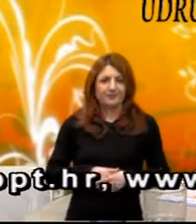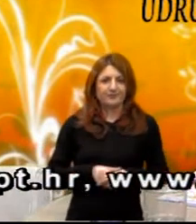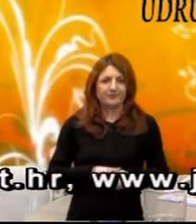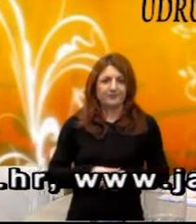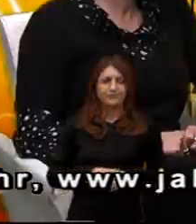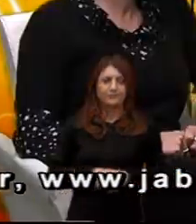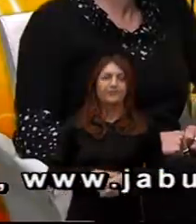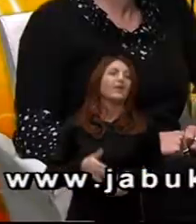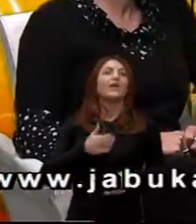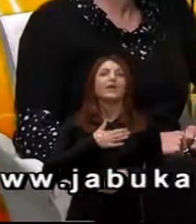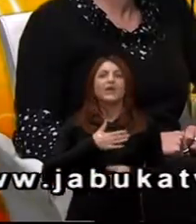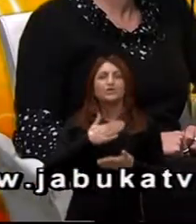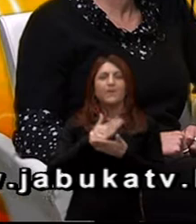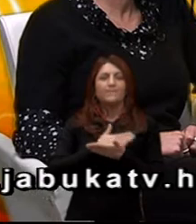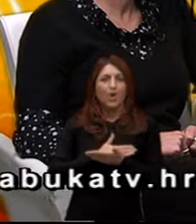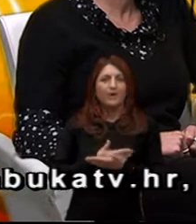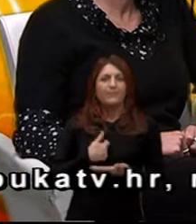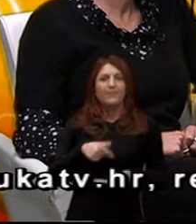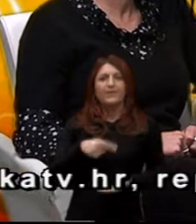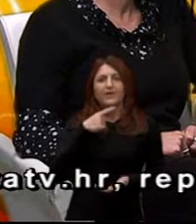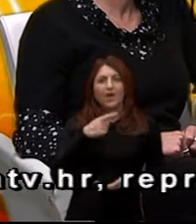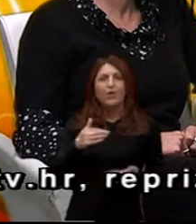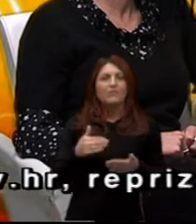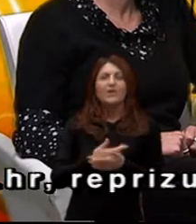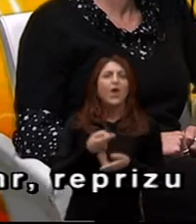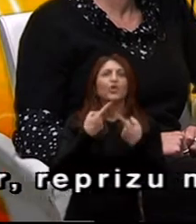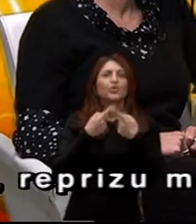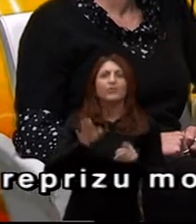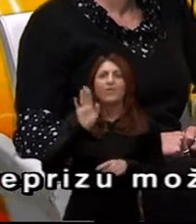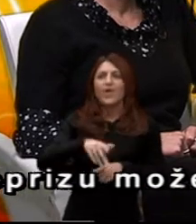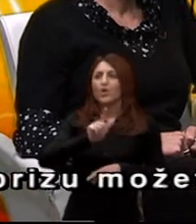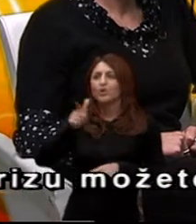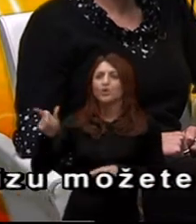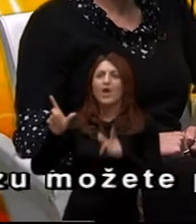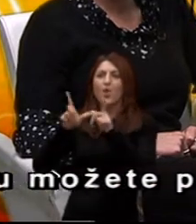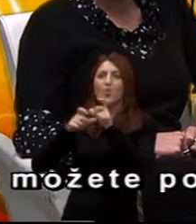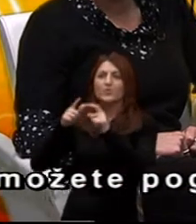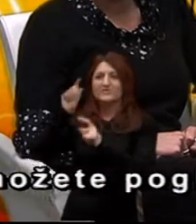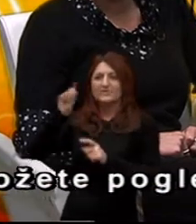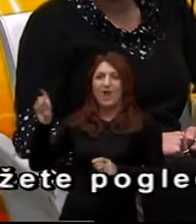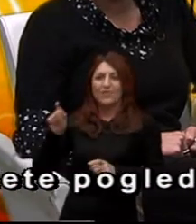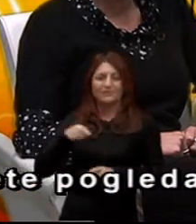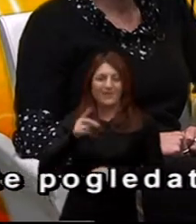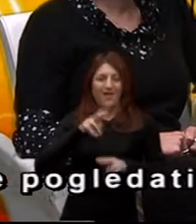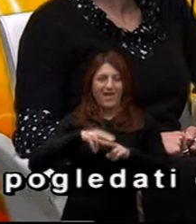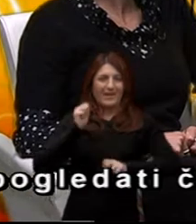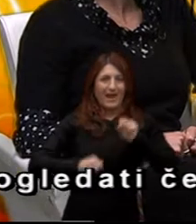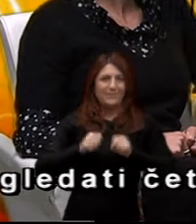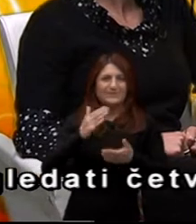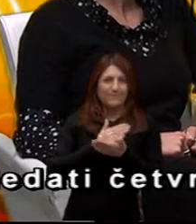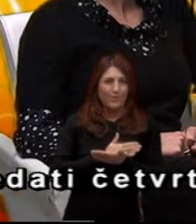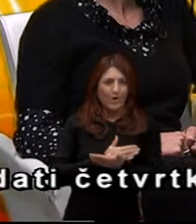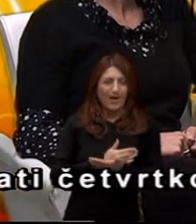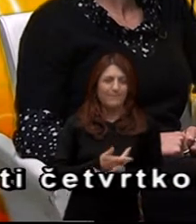programi općenito su svi, još bi samo jedan puta ponovio, drugčiji nego u drugim ustanovama. Što znači, svi ti rehabilitacijski programi, osim tih pasa